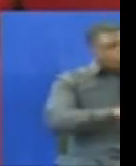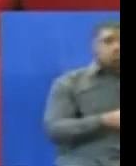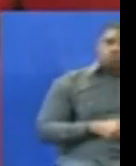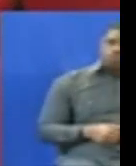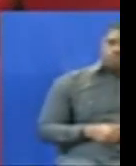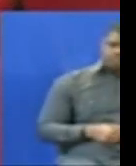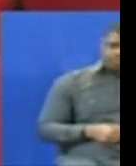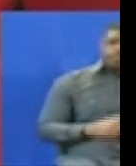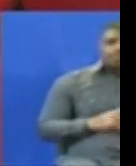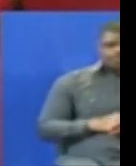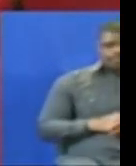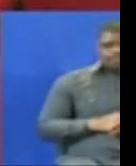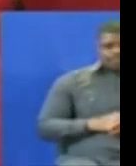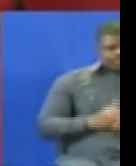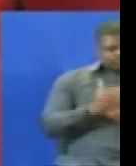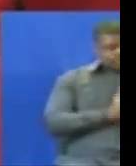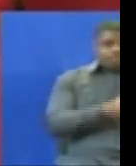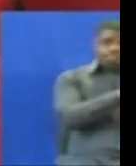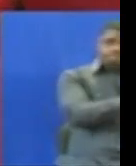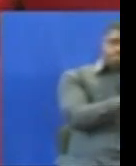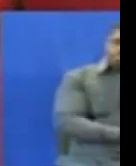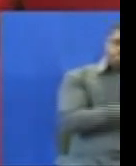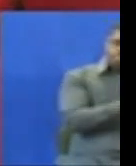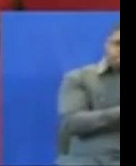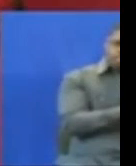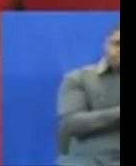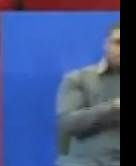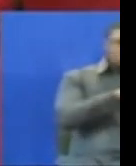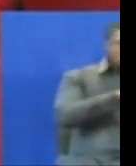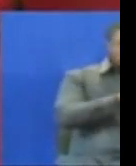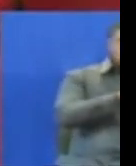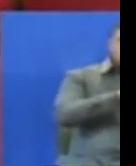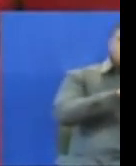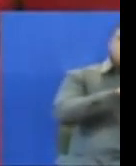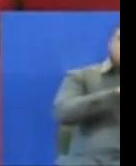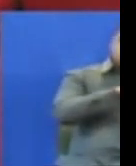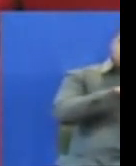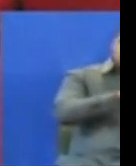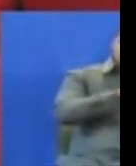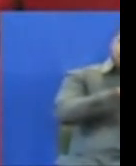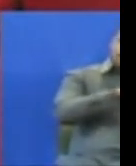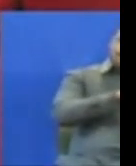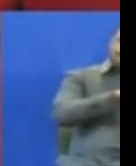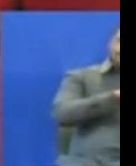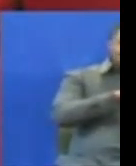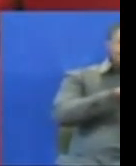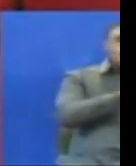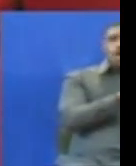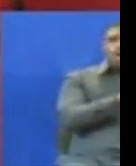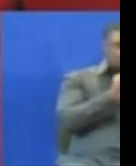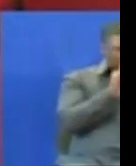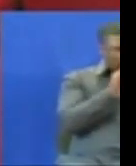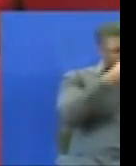hiyo niombe kwamba kipande hiki cha kutoka Rusahunga kwenda Rusumo, hebu tujaribu kukiangalia kwa mapana yake.